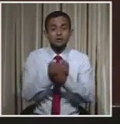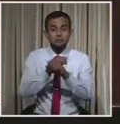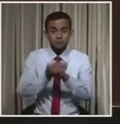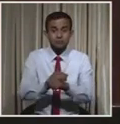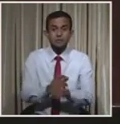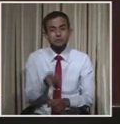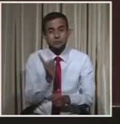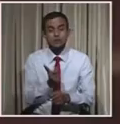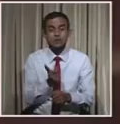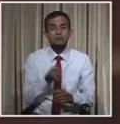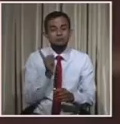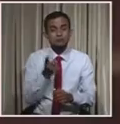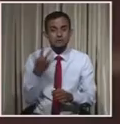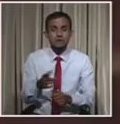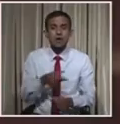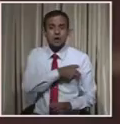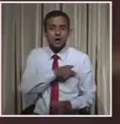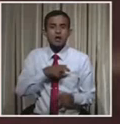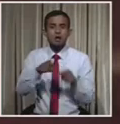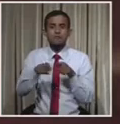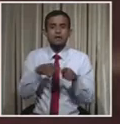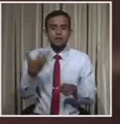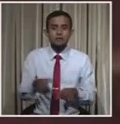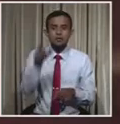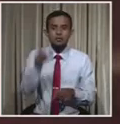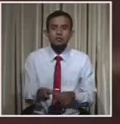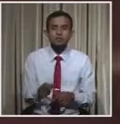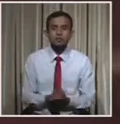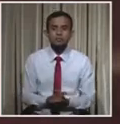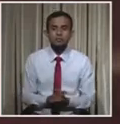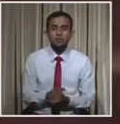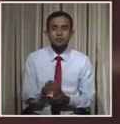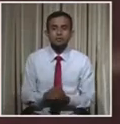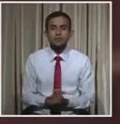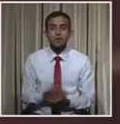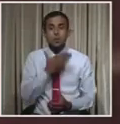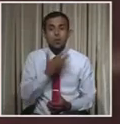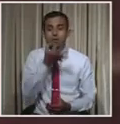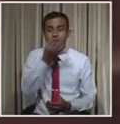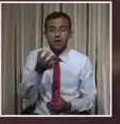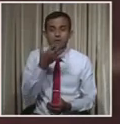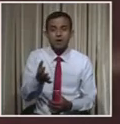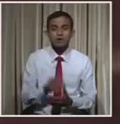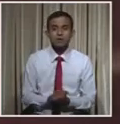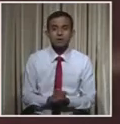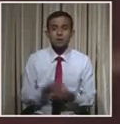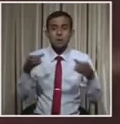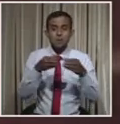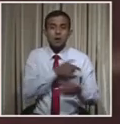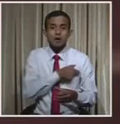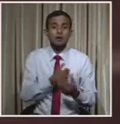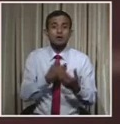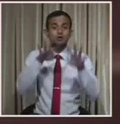වද දීලා වද දීපු එකේ නායකයෙක් විදියට හිටපු මිනිස්සු බොරු චෝදනා දාලා අක්ෂ නායකවරු